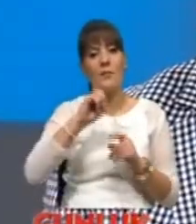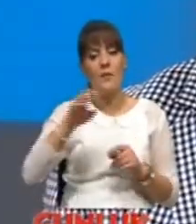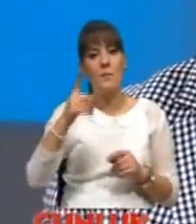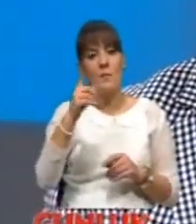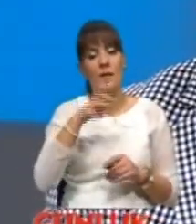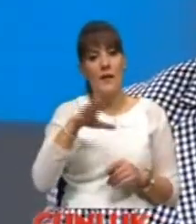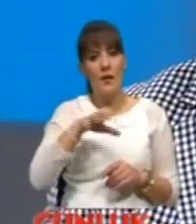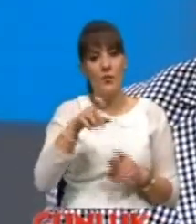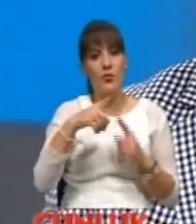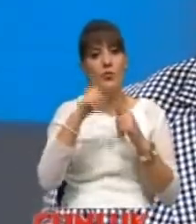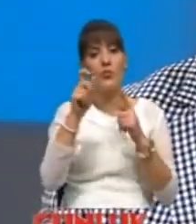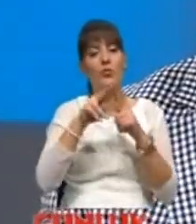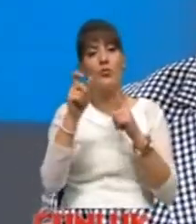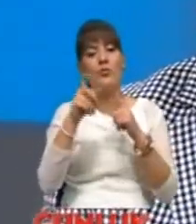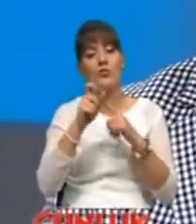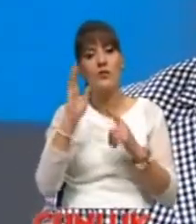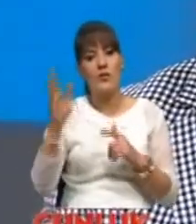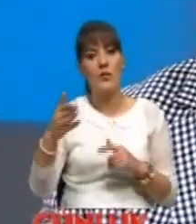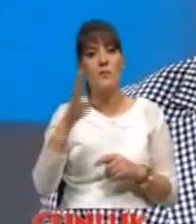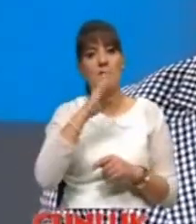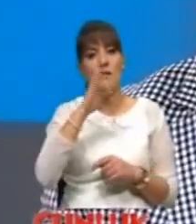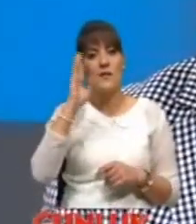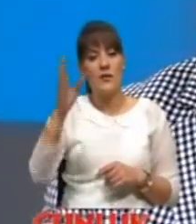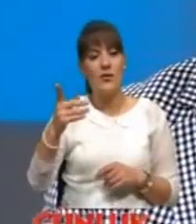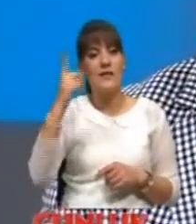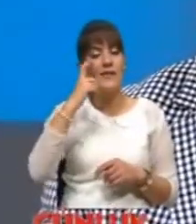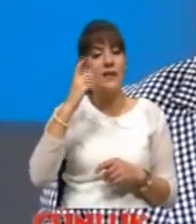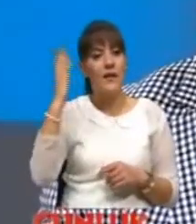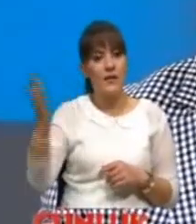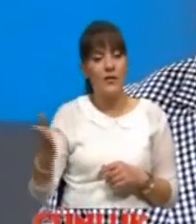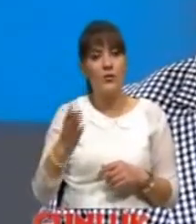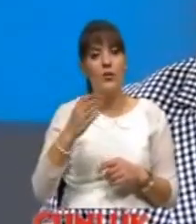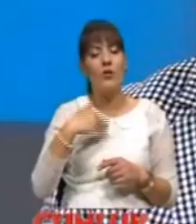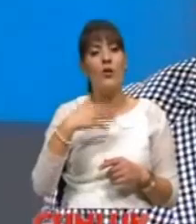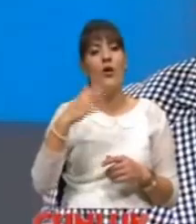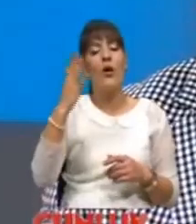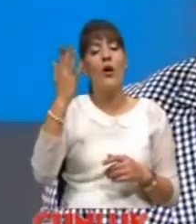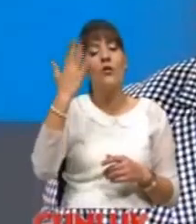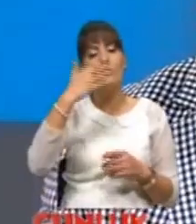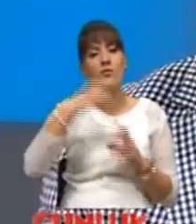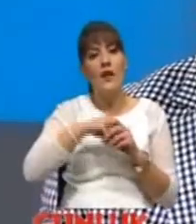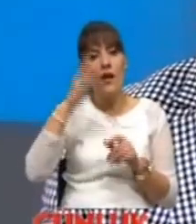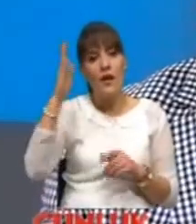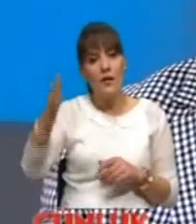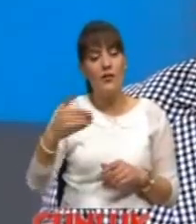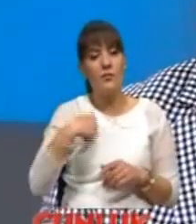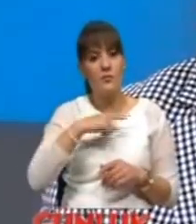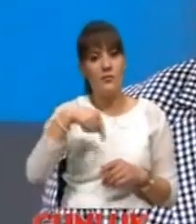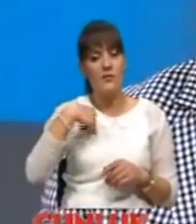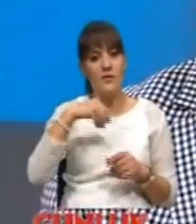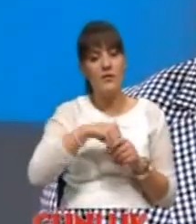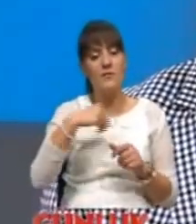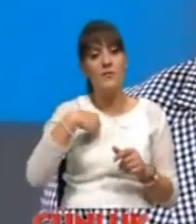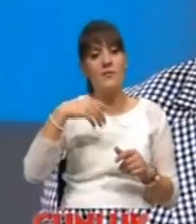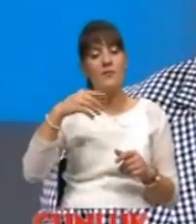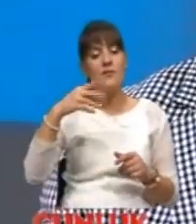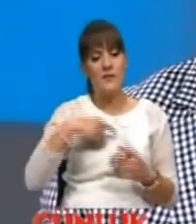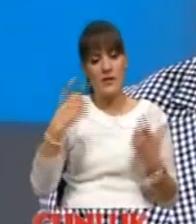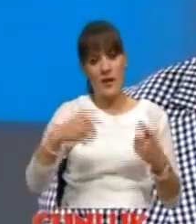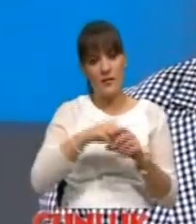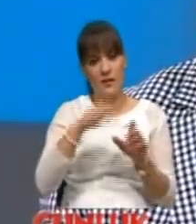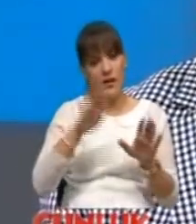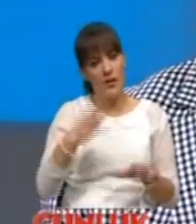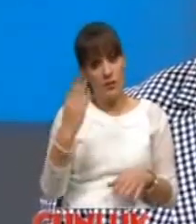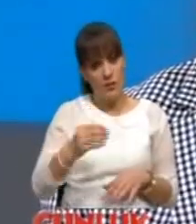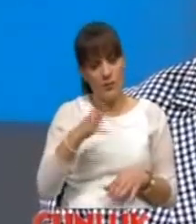bıraktığımız bir kaplumbağa Tunus'a gidiyor, Mısır'a gidiyor, İsrail'e gidiyor, Suriye'ye gidiyor. Yine bizim sahillerimizde kalanları da olabiliyor